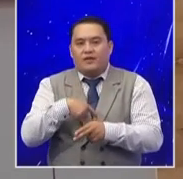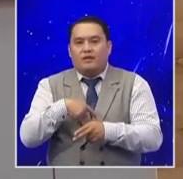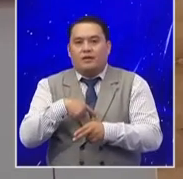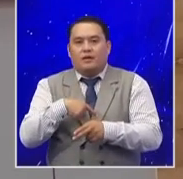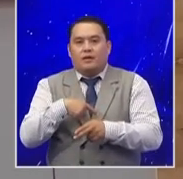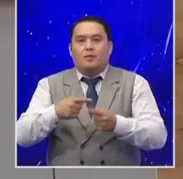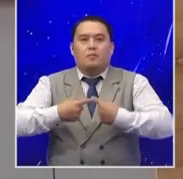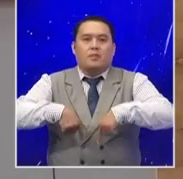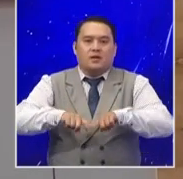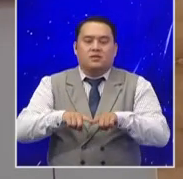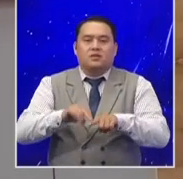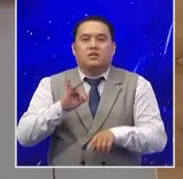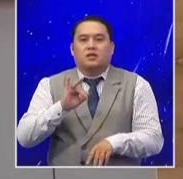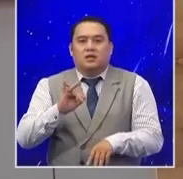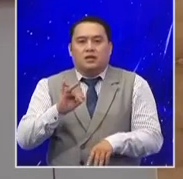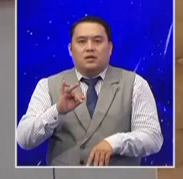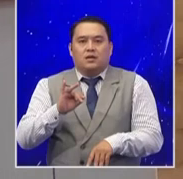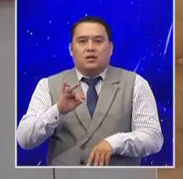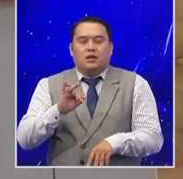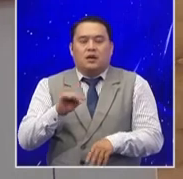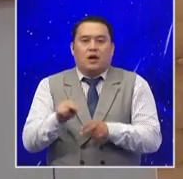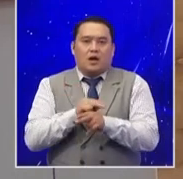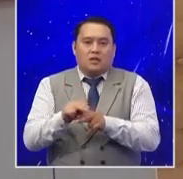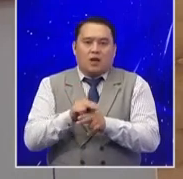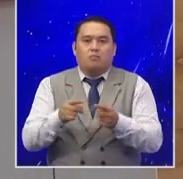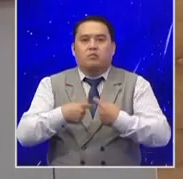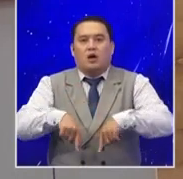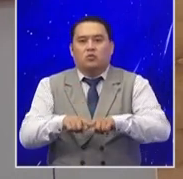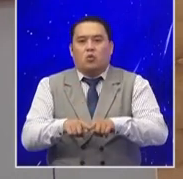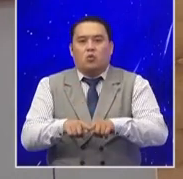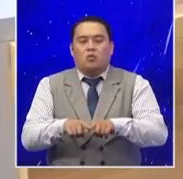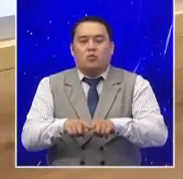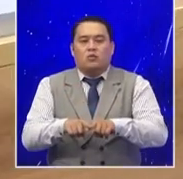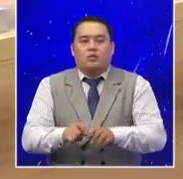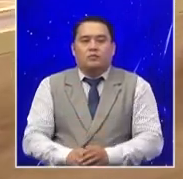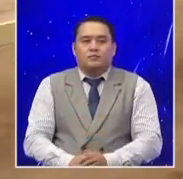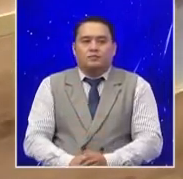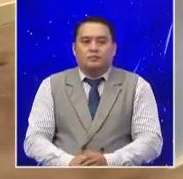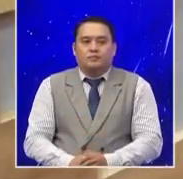есть свою базу, и тоже откорректируется база уполномоченного органа.